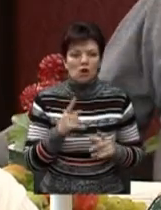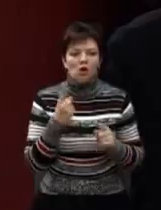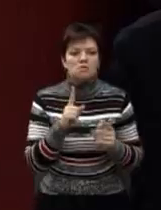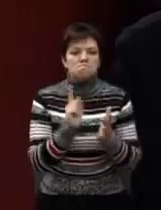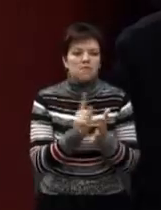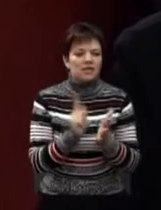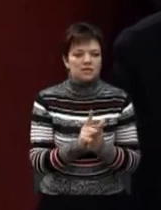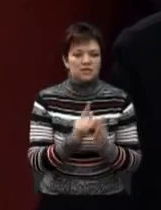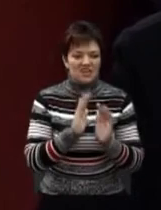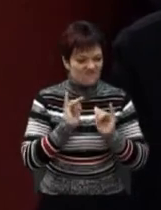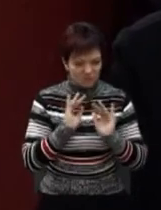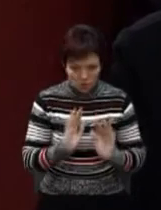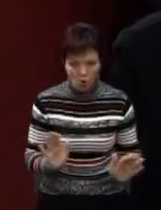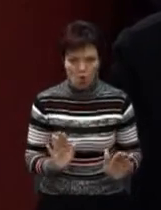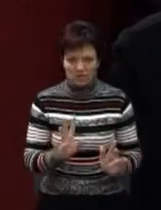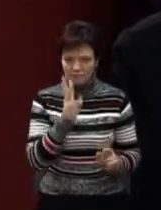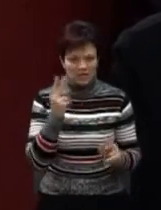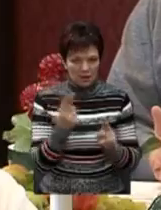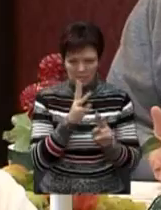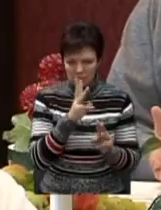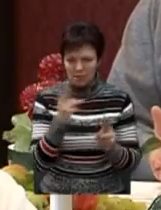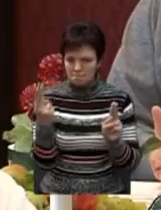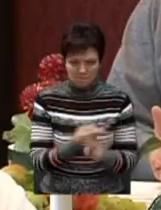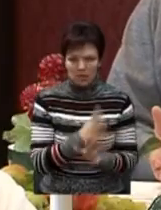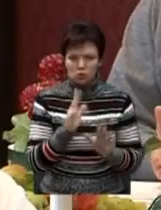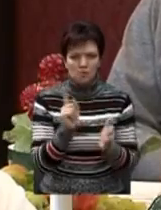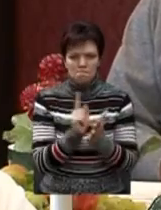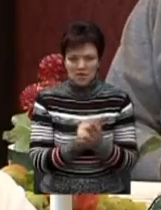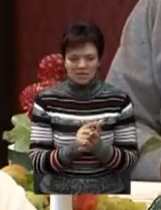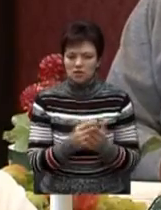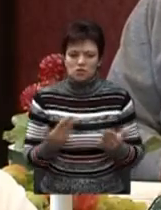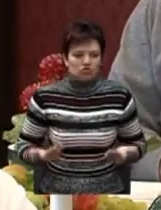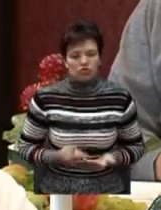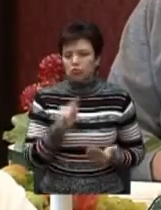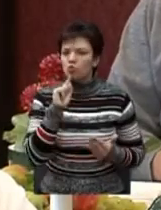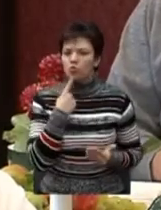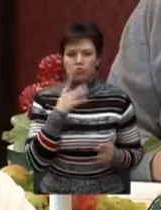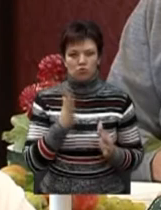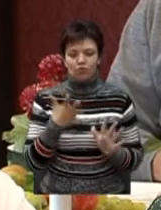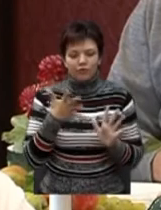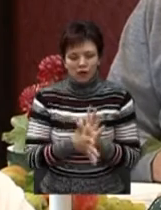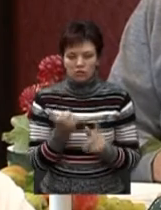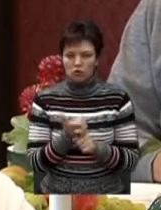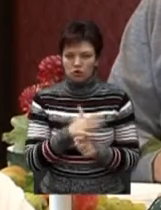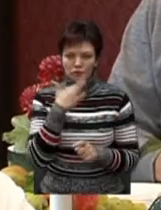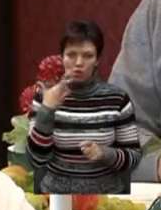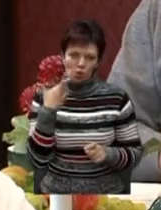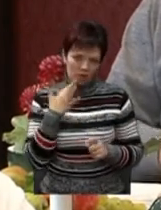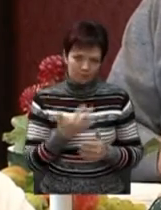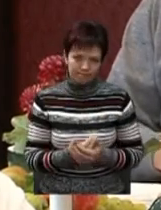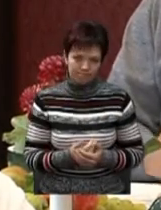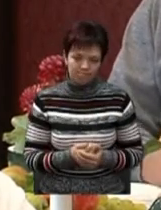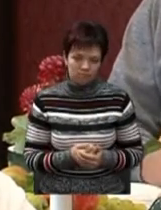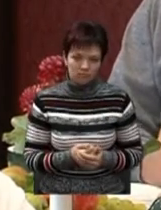говорит, большую, 2000, смешно даже, ну, трудновато. То вот теперь к вам придет налоговый инспектор, к вам